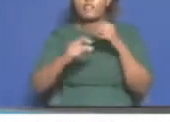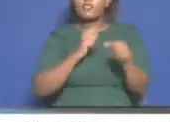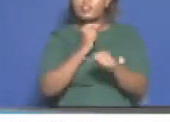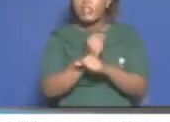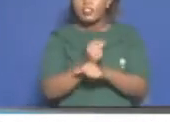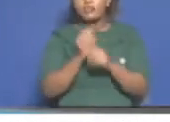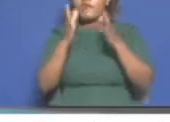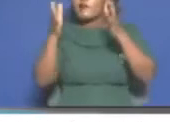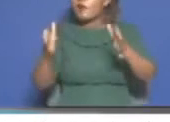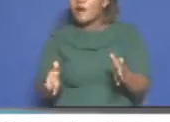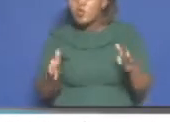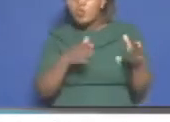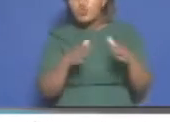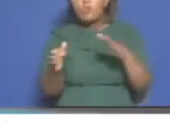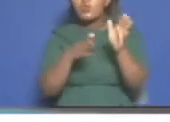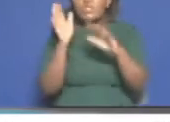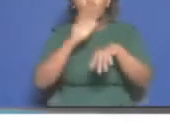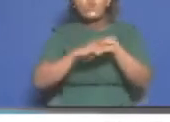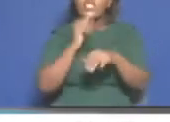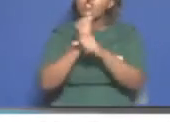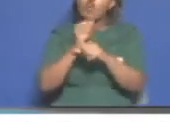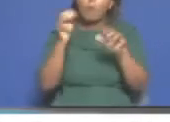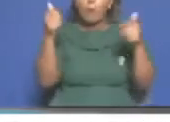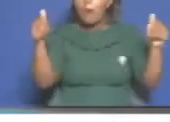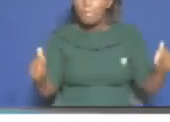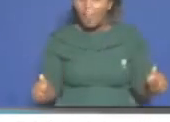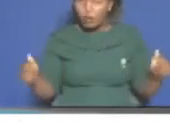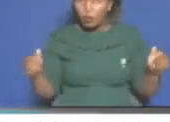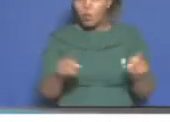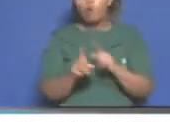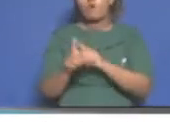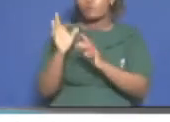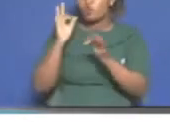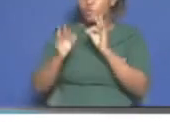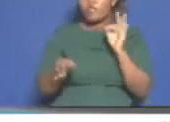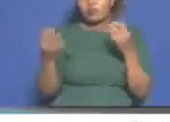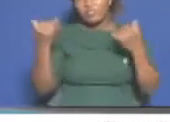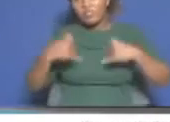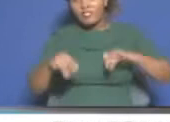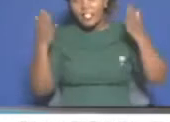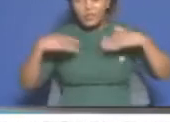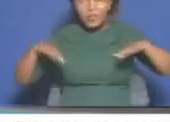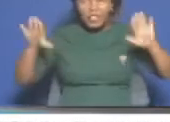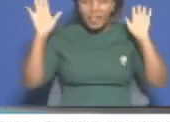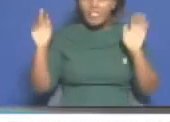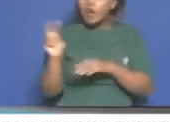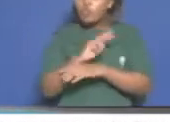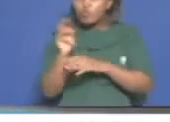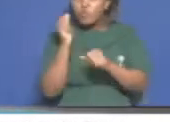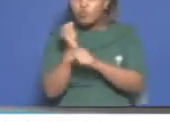hajapata nafasi ya kupata kazi, na hata aki give up mambo ya kutafuta kazi, ayamua sasa nataka